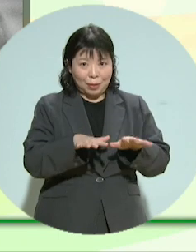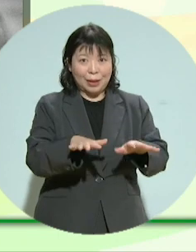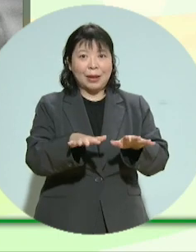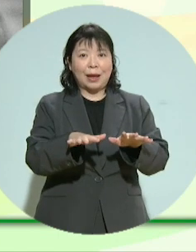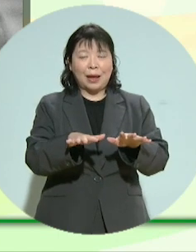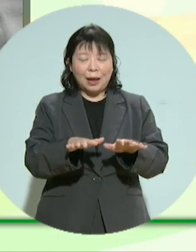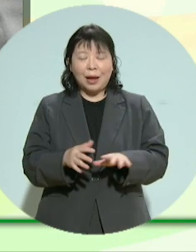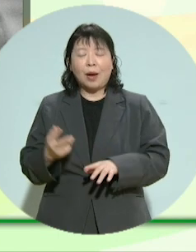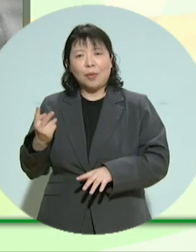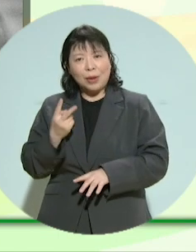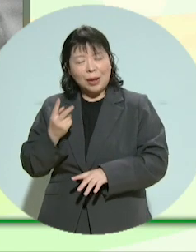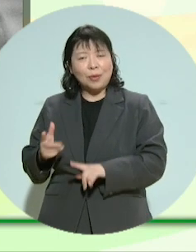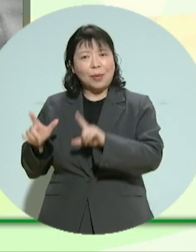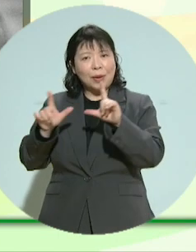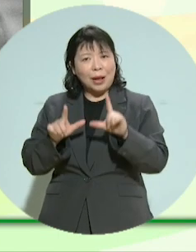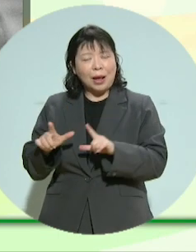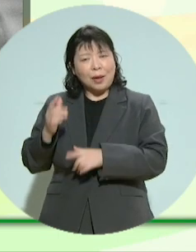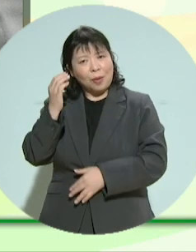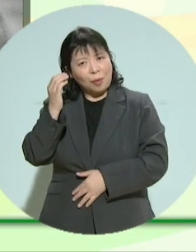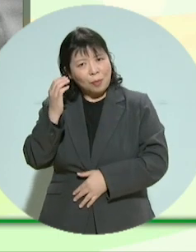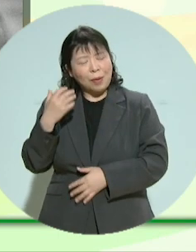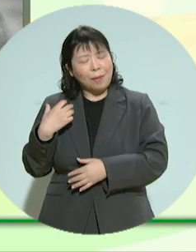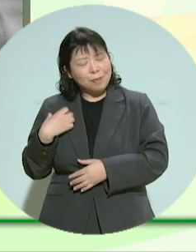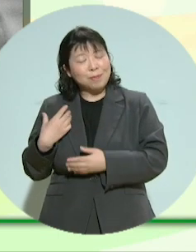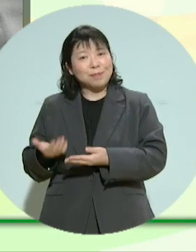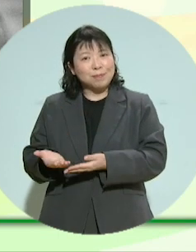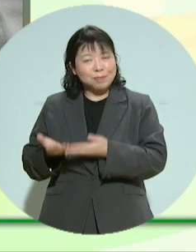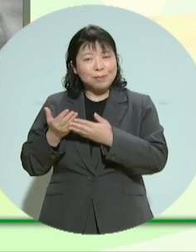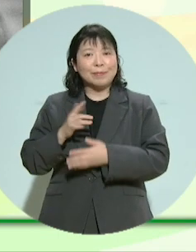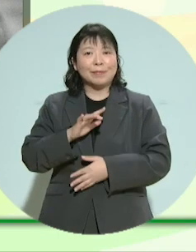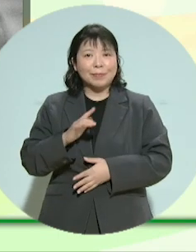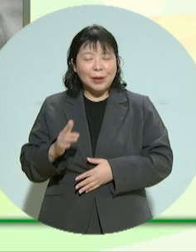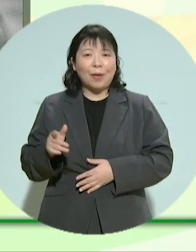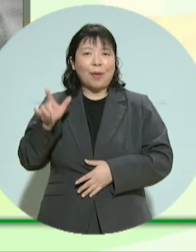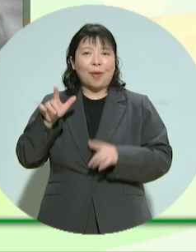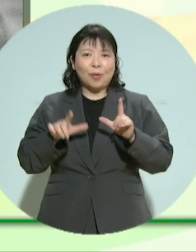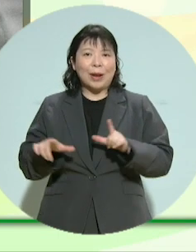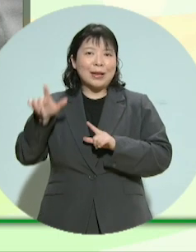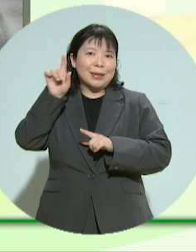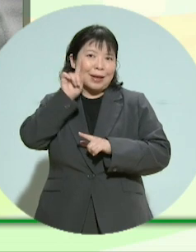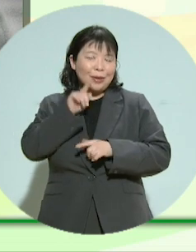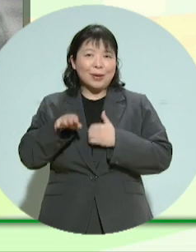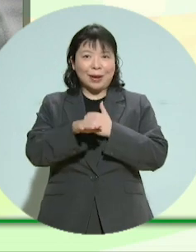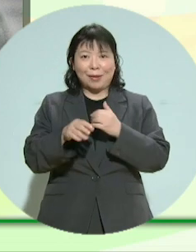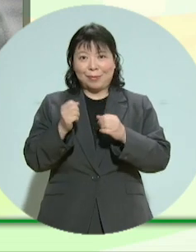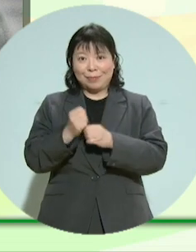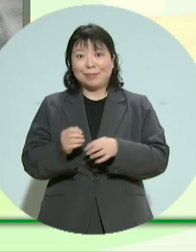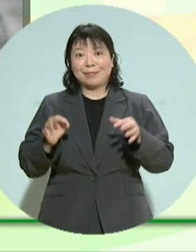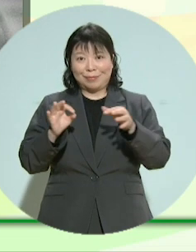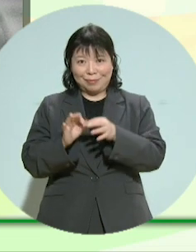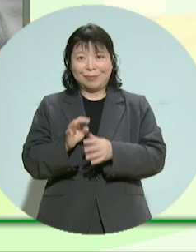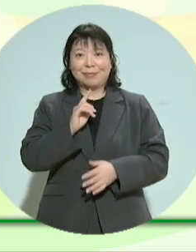活上の困りごとの軽減など、暮らしやすい環境づくりにつなげるとしています。